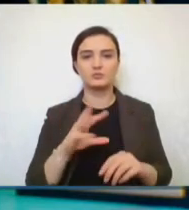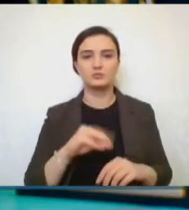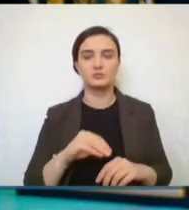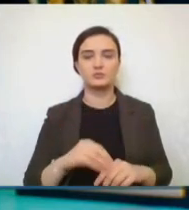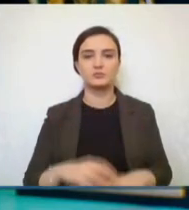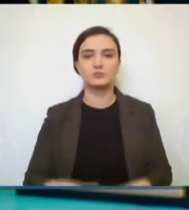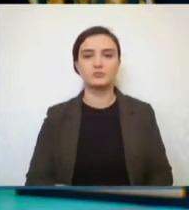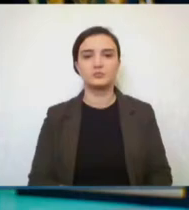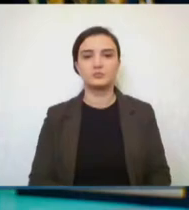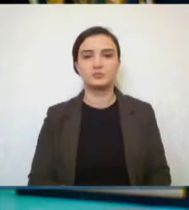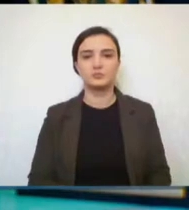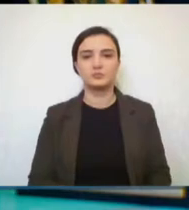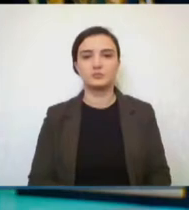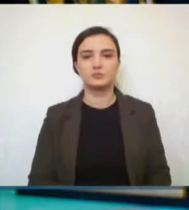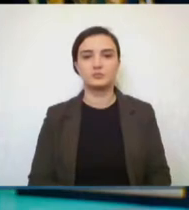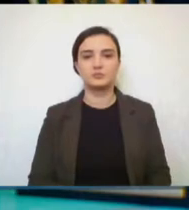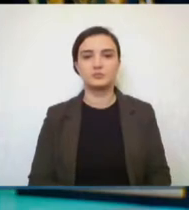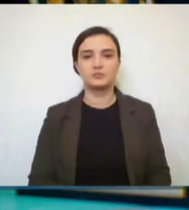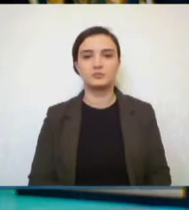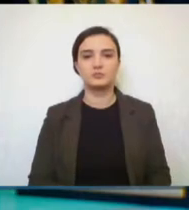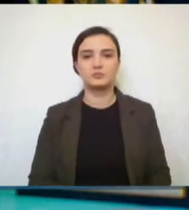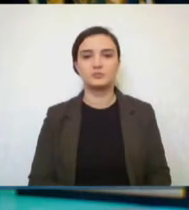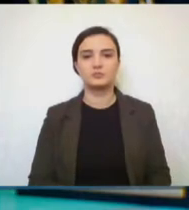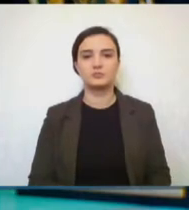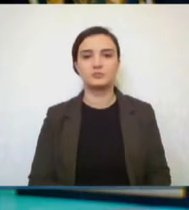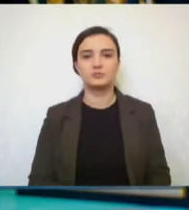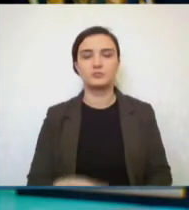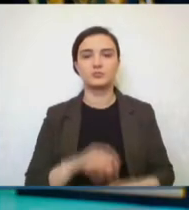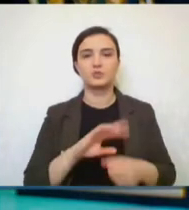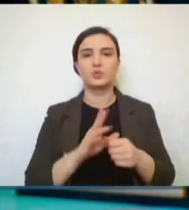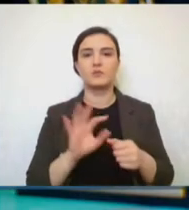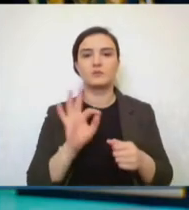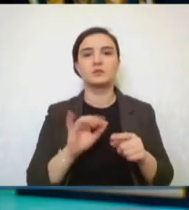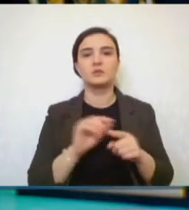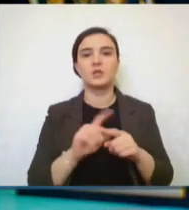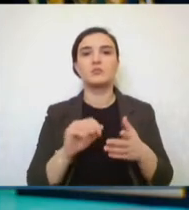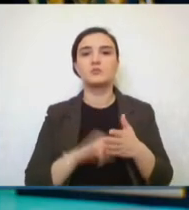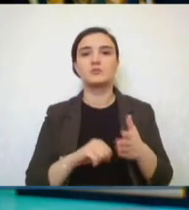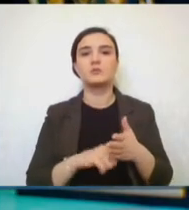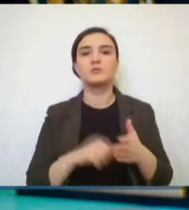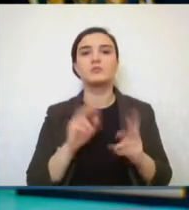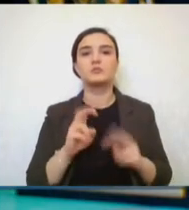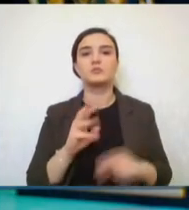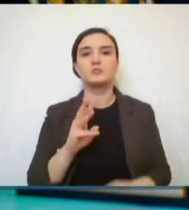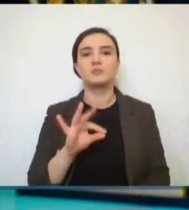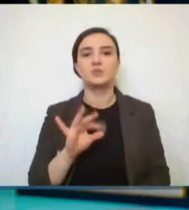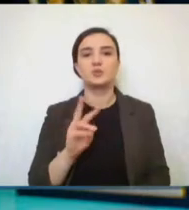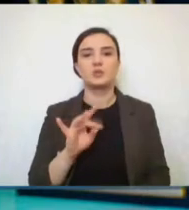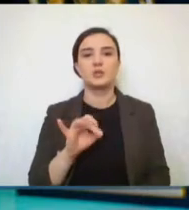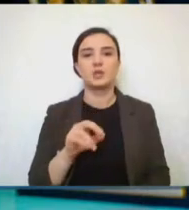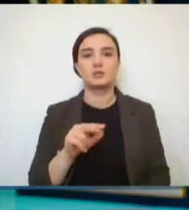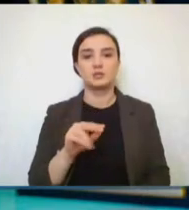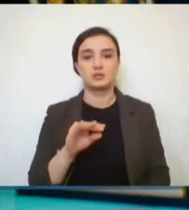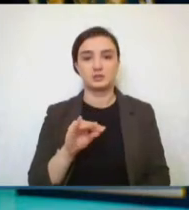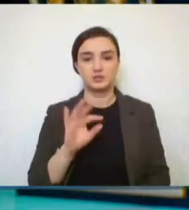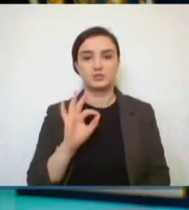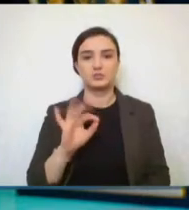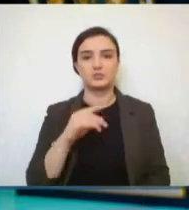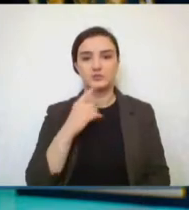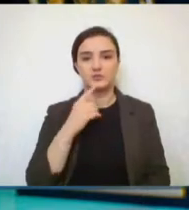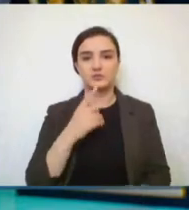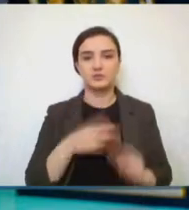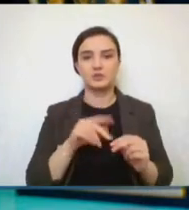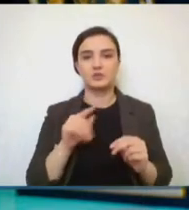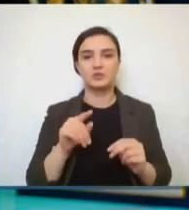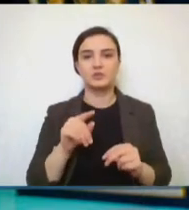COVID-ის პანდემიის პერიოდში გამოწვეულ მიოკარდიტებზე, აქ ხაზი უნდა გაესვას, რომ თქვენ სწორედ აღნიშნეთ, ინფორმაციის